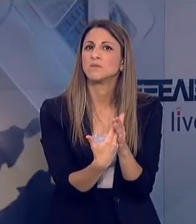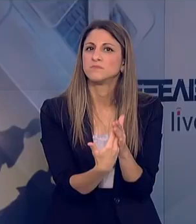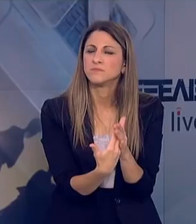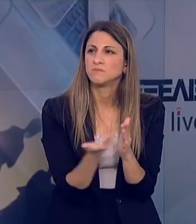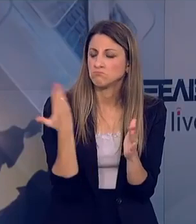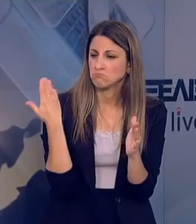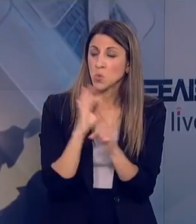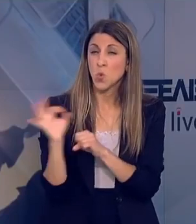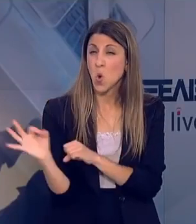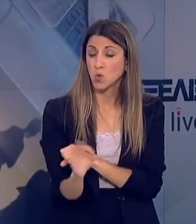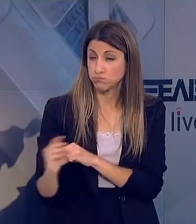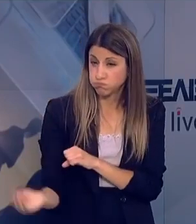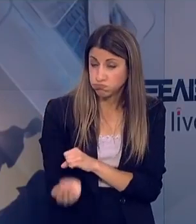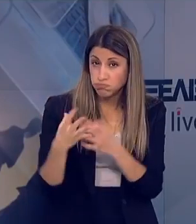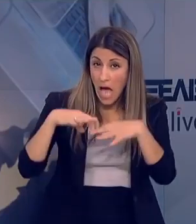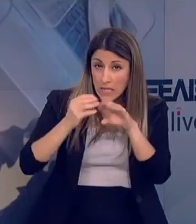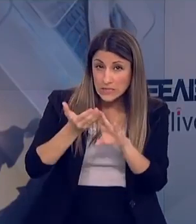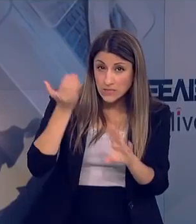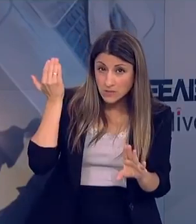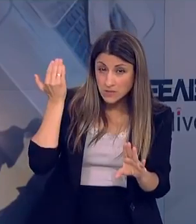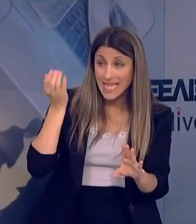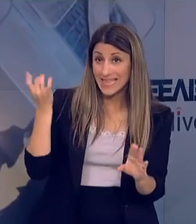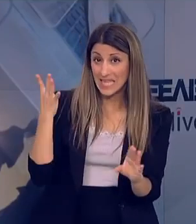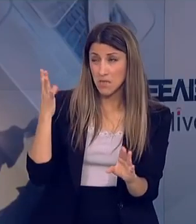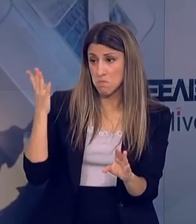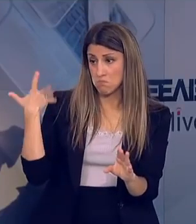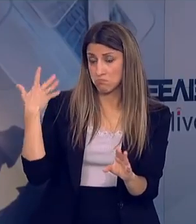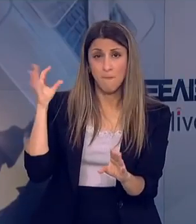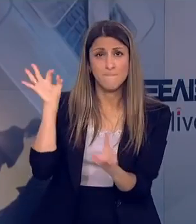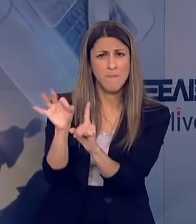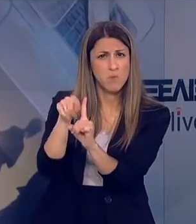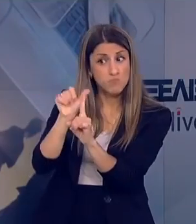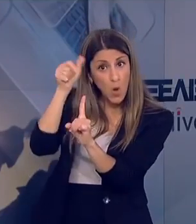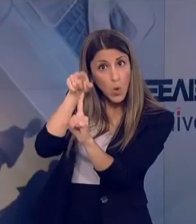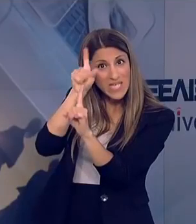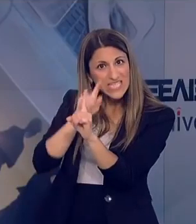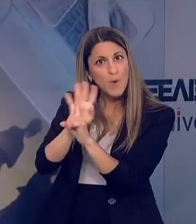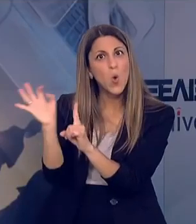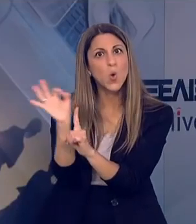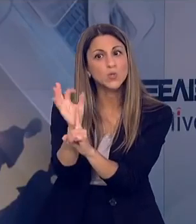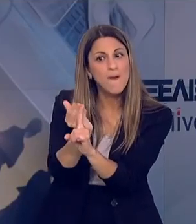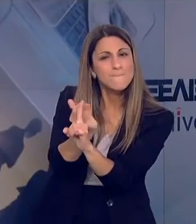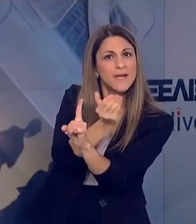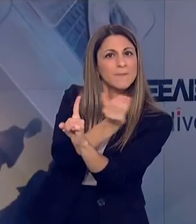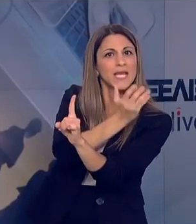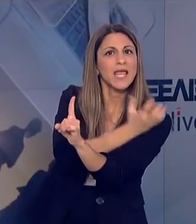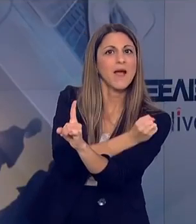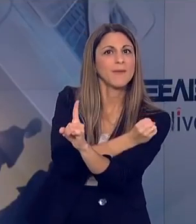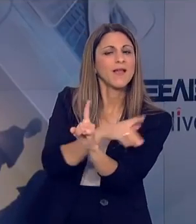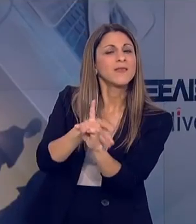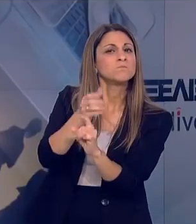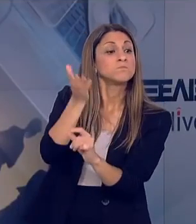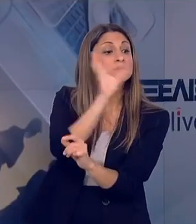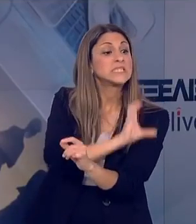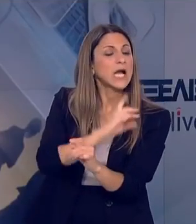είχε ξεκινήσει πολύ νωρίτερα από το πρώτο επιβεβαιωμένο κρούσμα? Επανέρχεστε σε περιστατικά θανάτων από σοβαρή πνευμονία